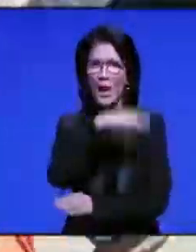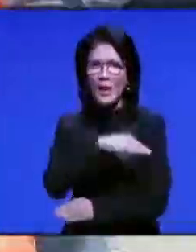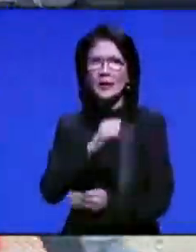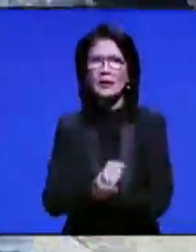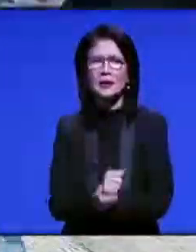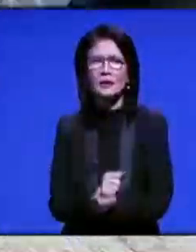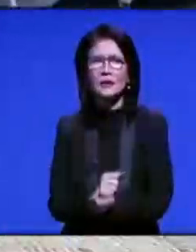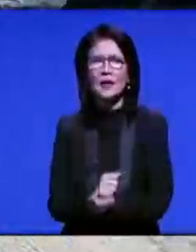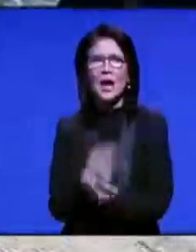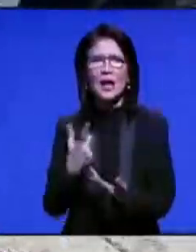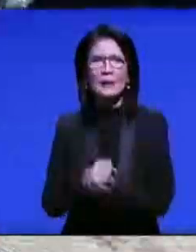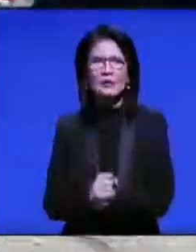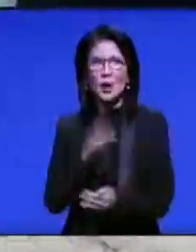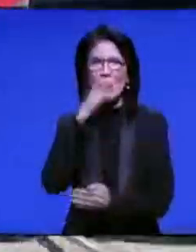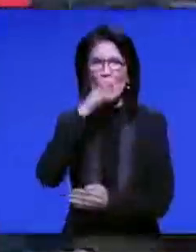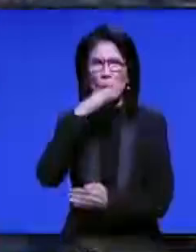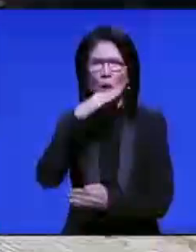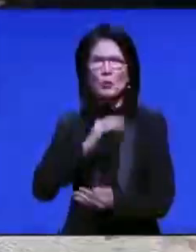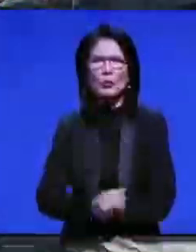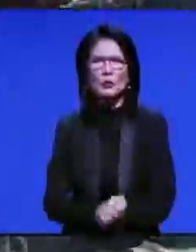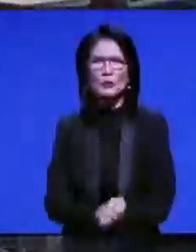warga karena telah mengeluarkan bau busuk.